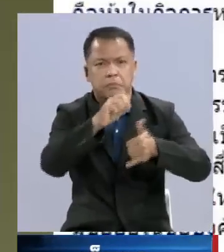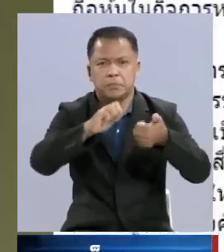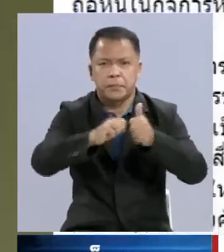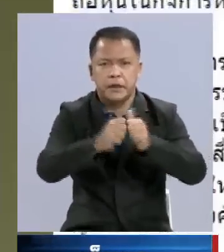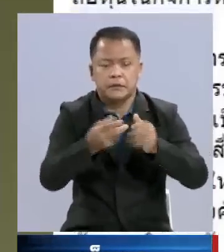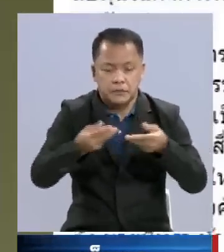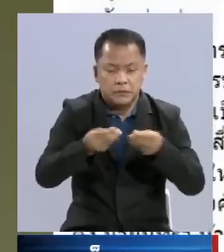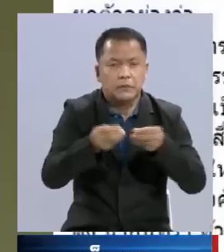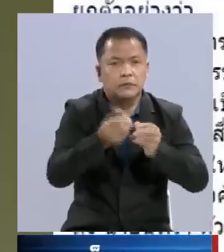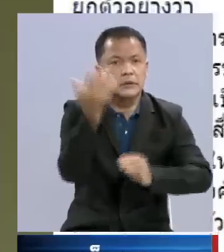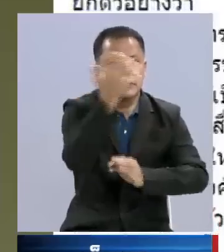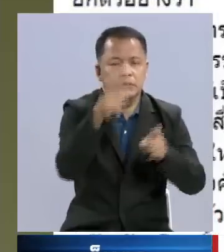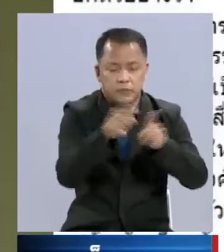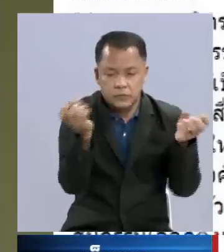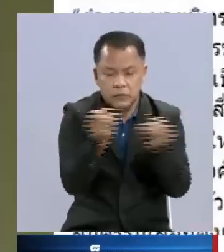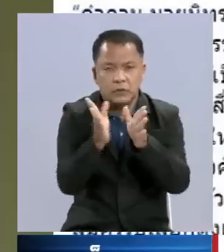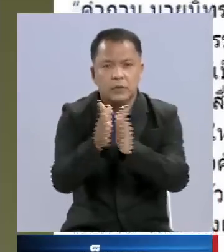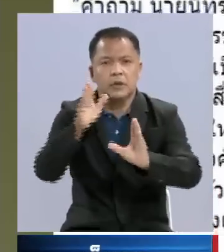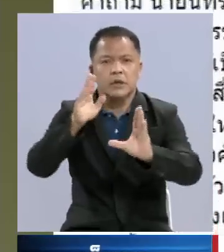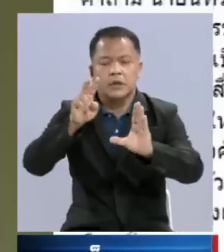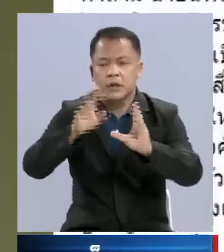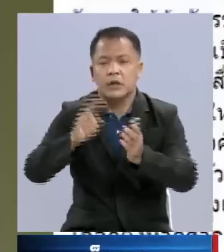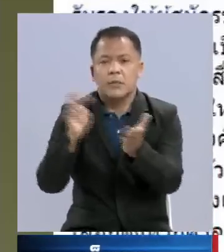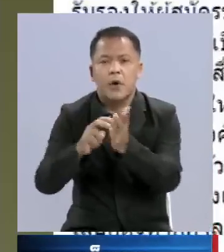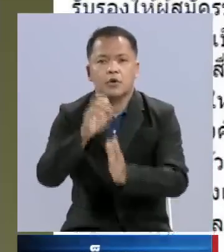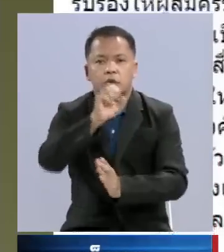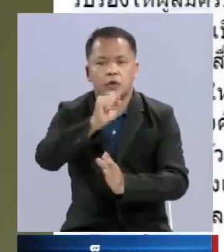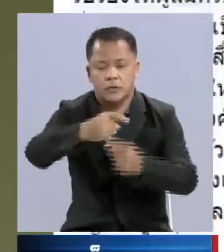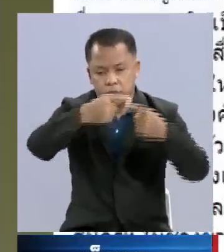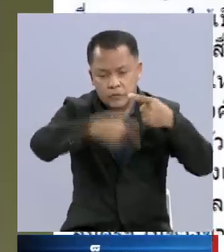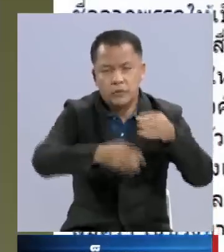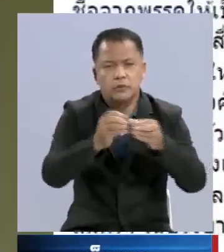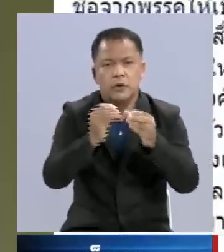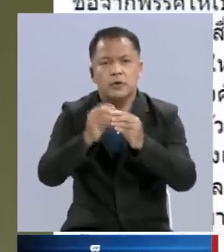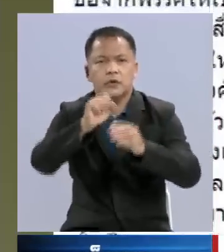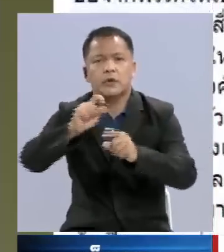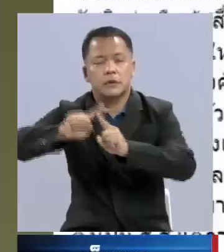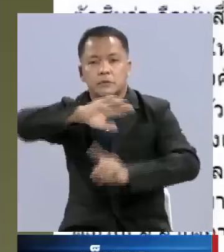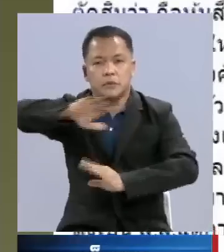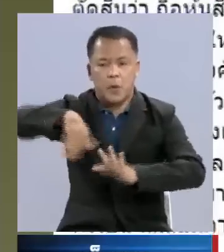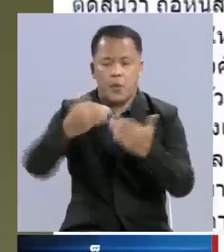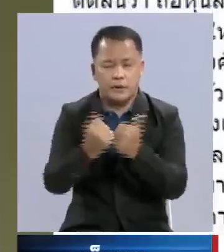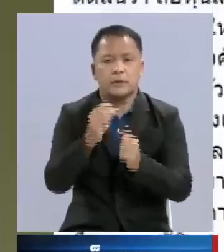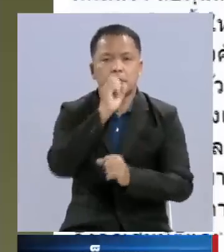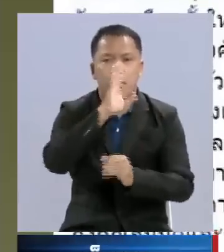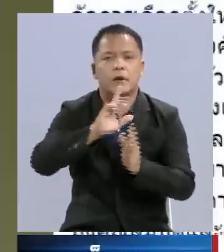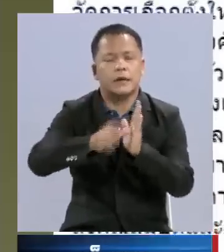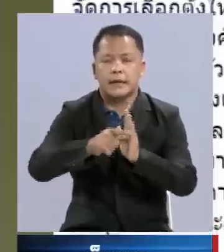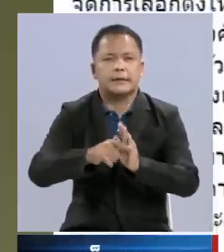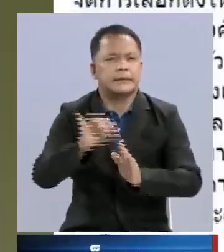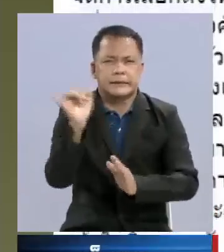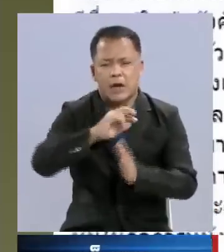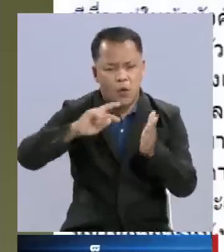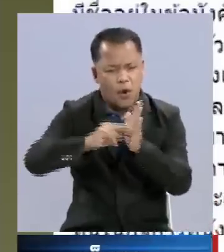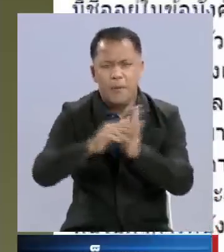การถือหุ้นสื่อเนี่ยมันจะส่งผลต่อการรับรองส.ส.เขตและส.ส.บัญชีรายชื่อด้วยซึ่งเรื่องนี้คุณชัยธวัฒน์บอกว่าโอ้ยมันตี